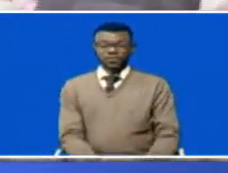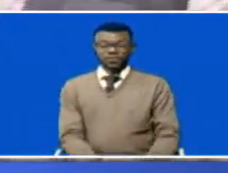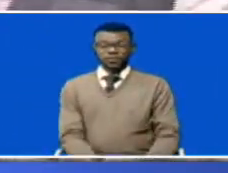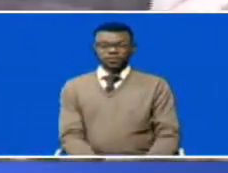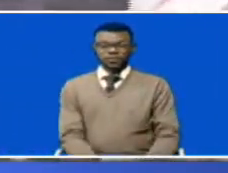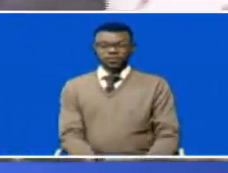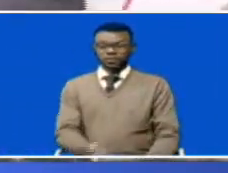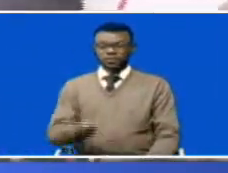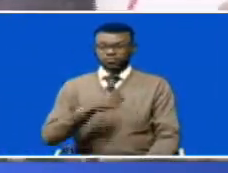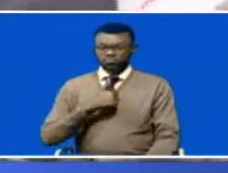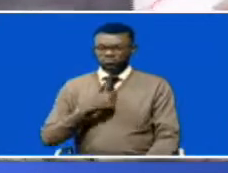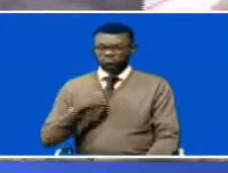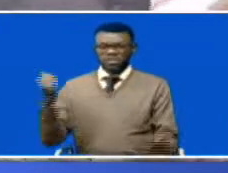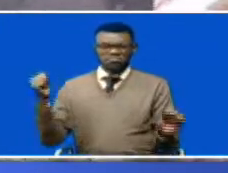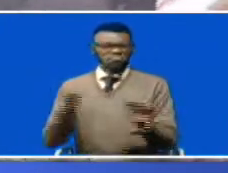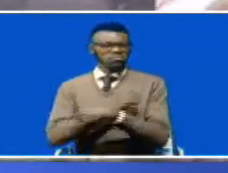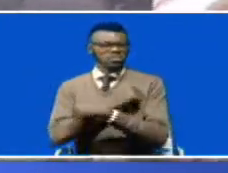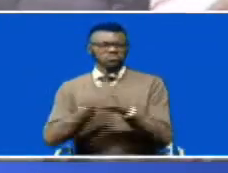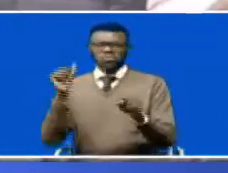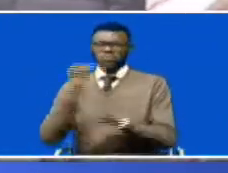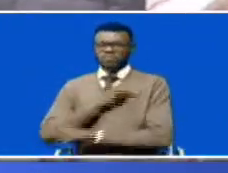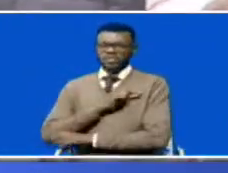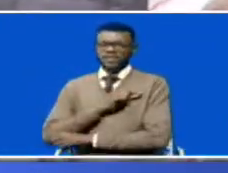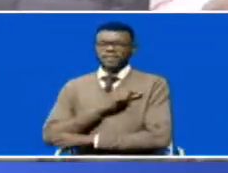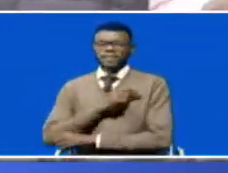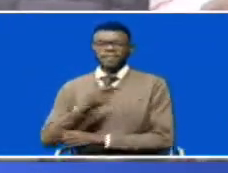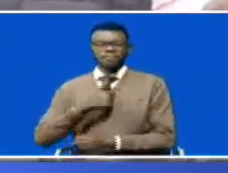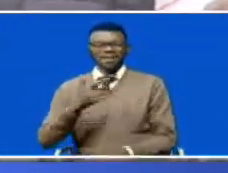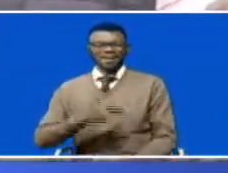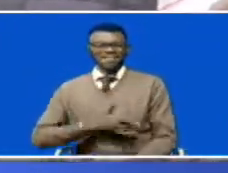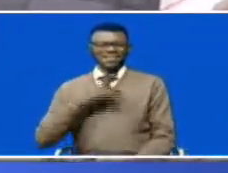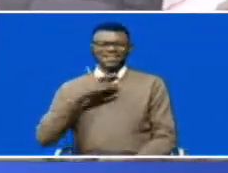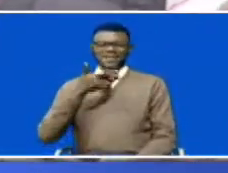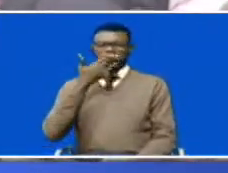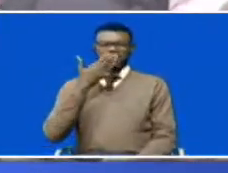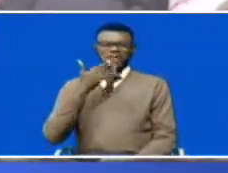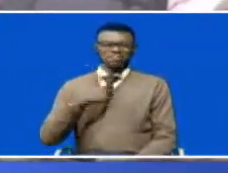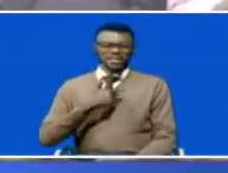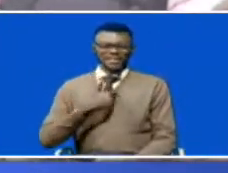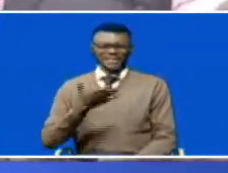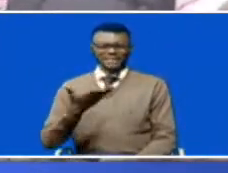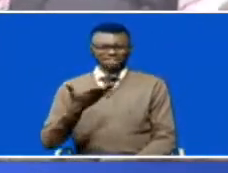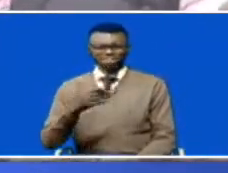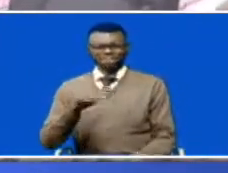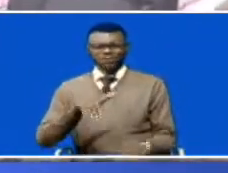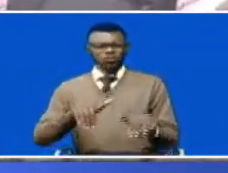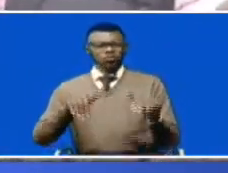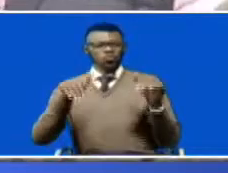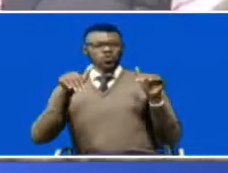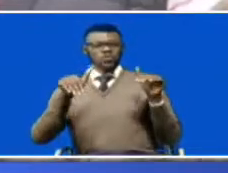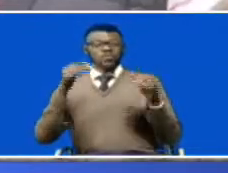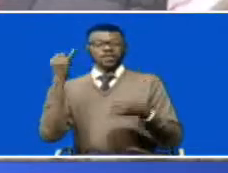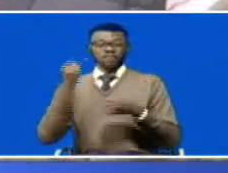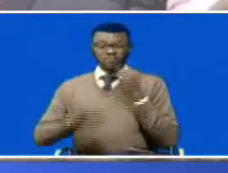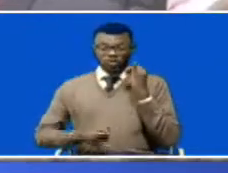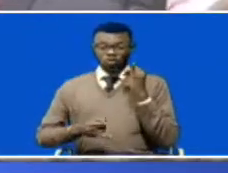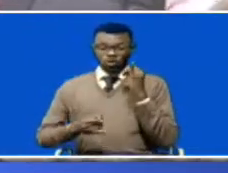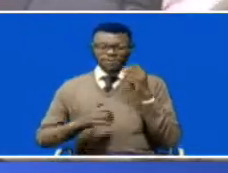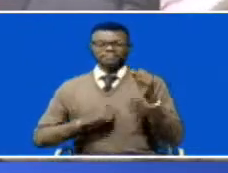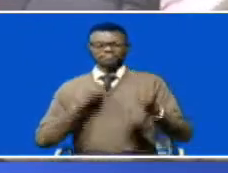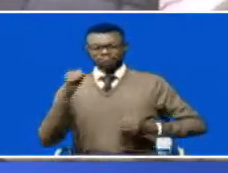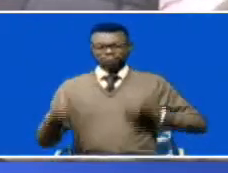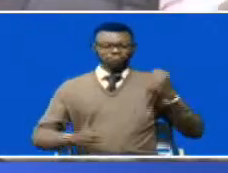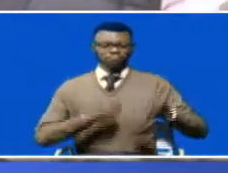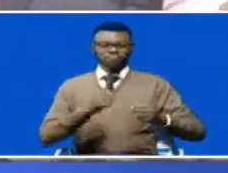si singeweza kumaliza. So nikaonelea kwamba waje nikae nyuma yao mpaka the last lap ipaki alafu nitakuwa niende.